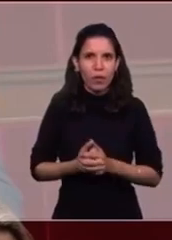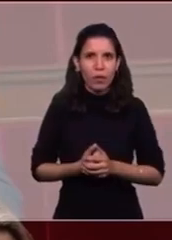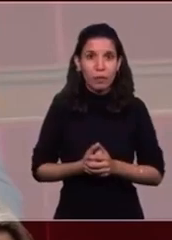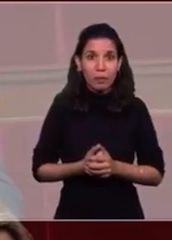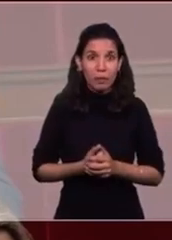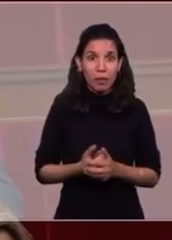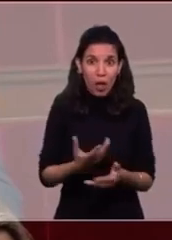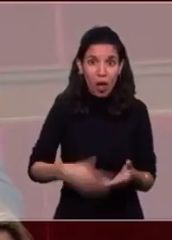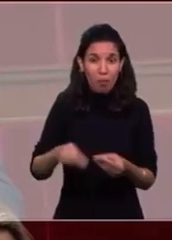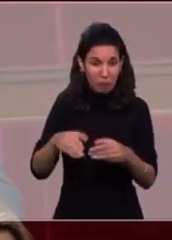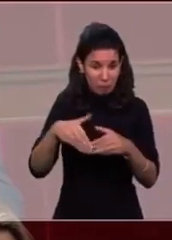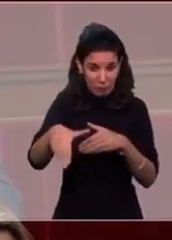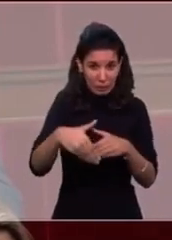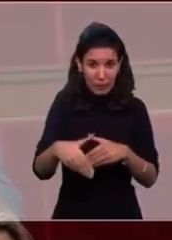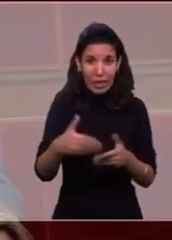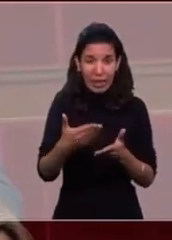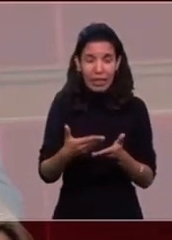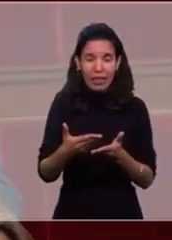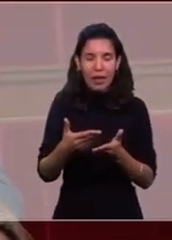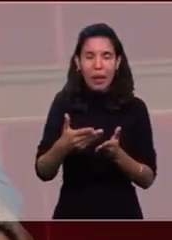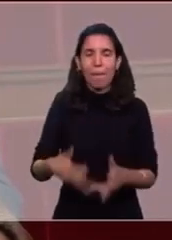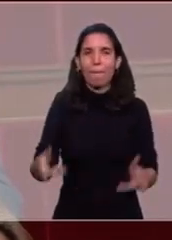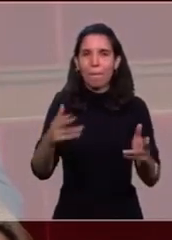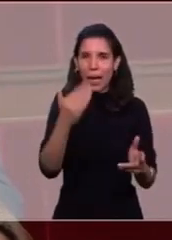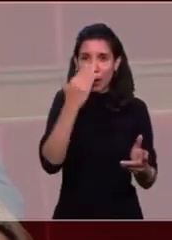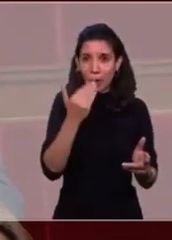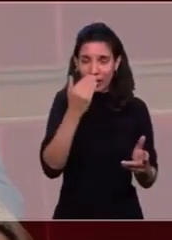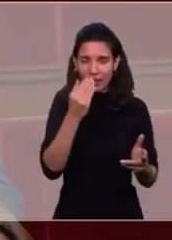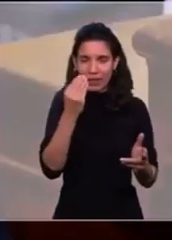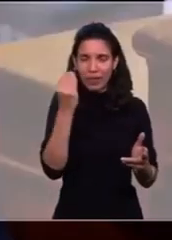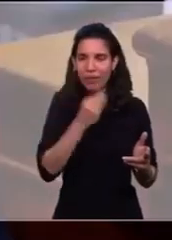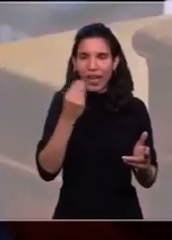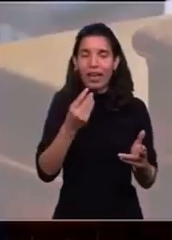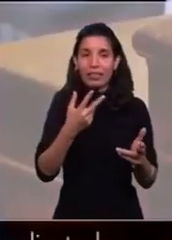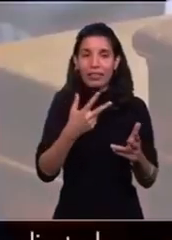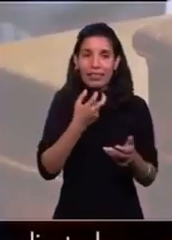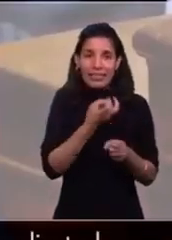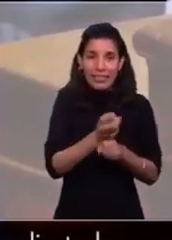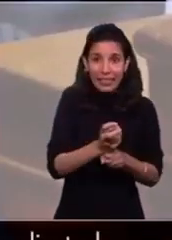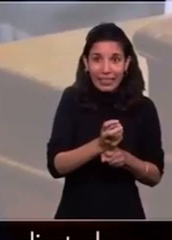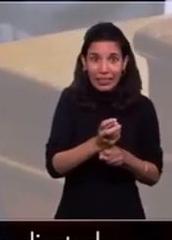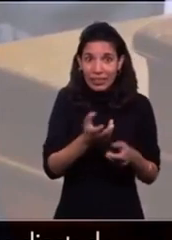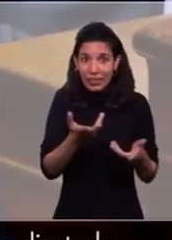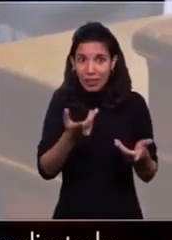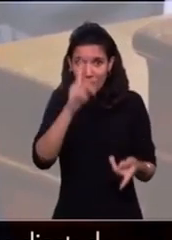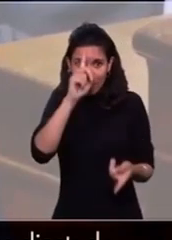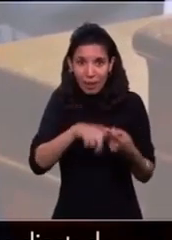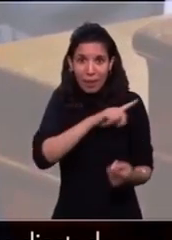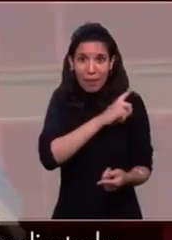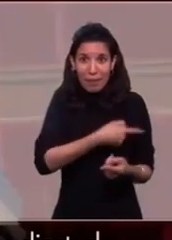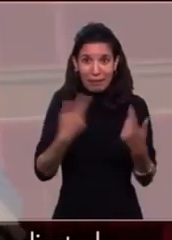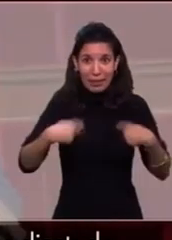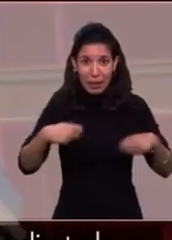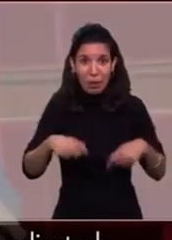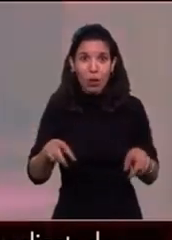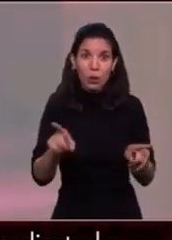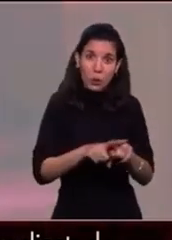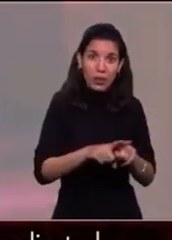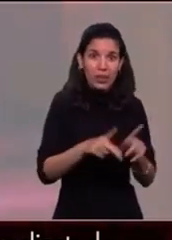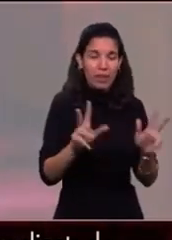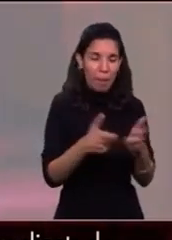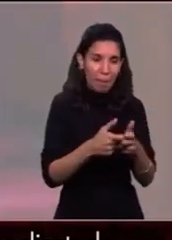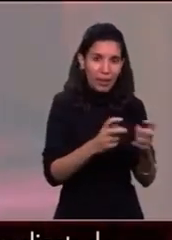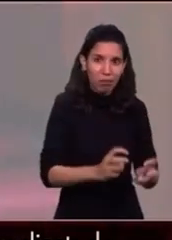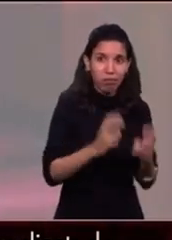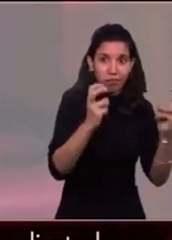2022 grandissent chaque jour. Votre politique énergétique, c'est la précarité par la hausse de prix pour les Français et par le manque de